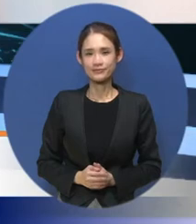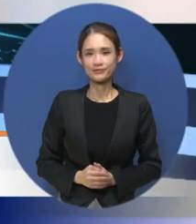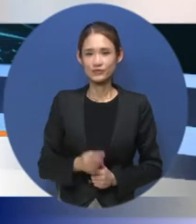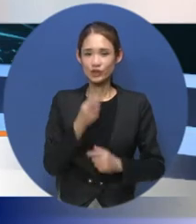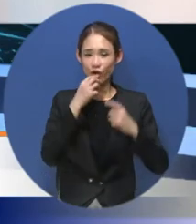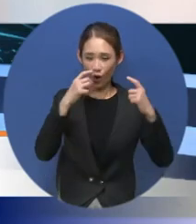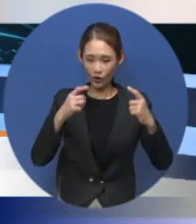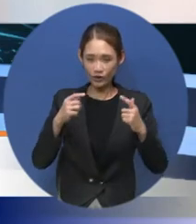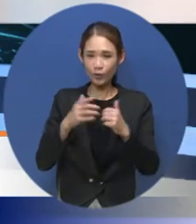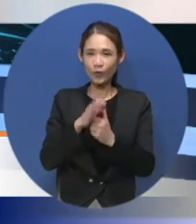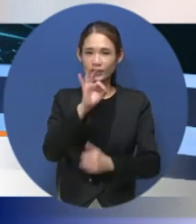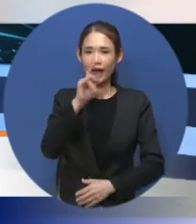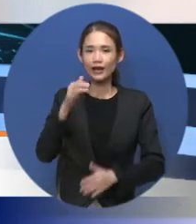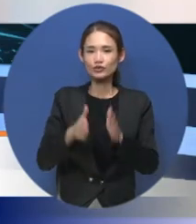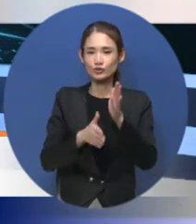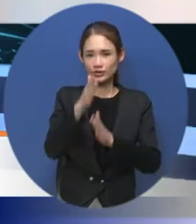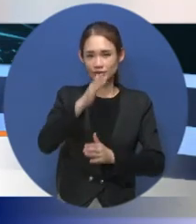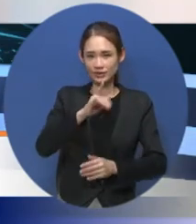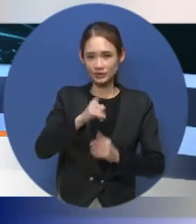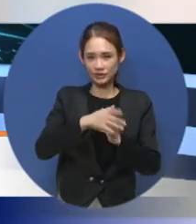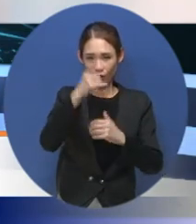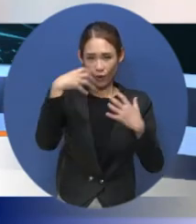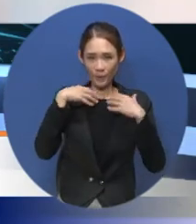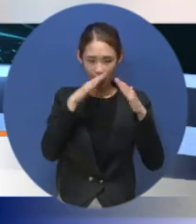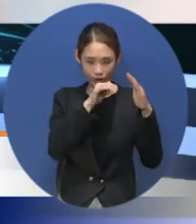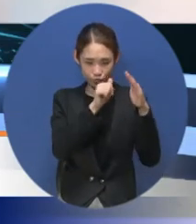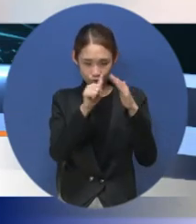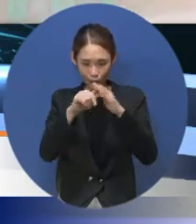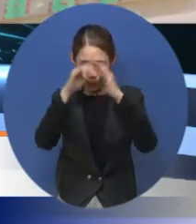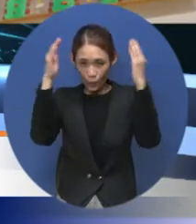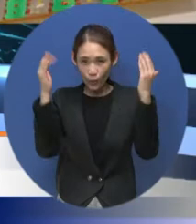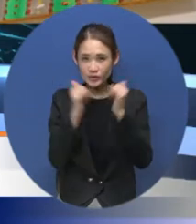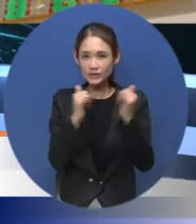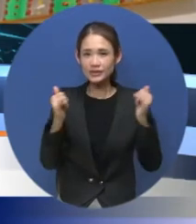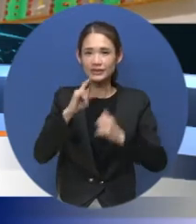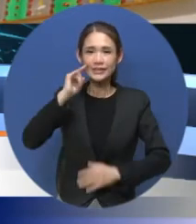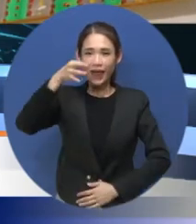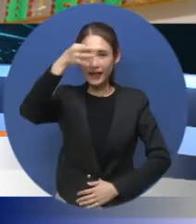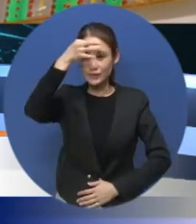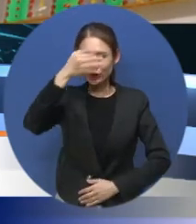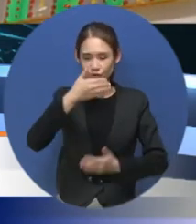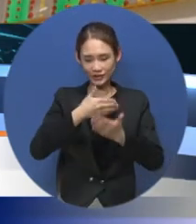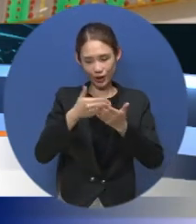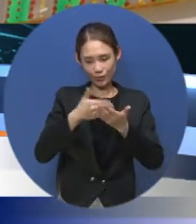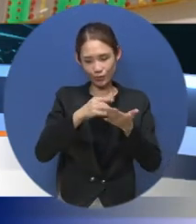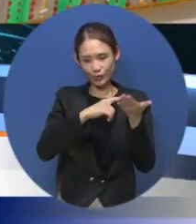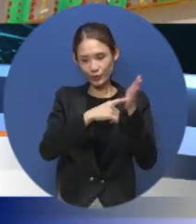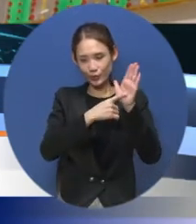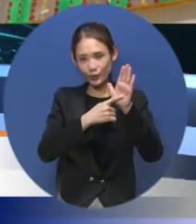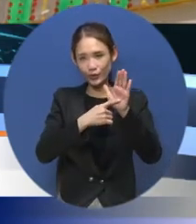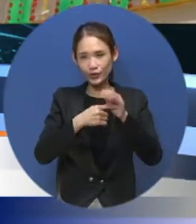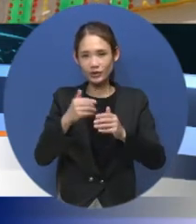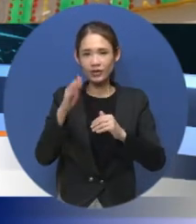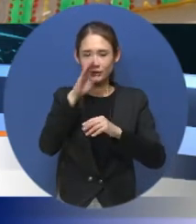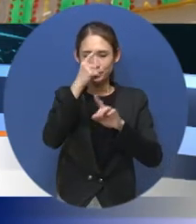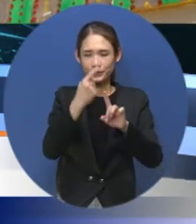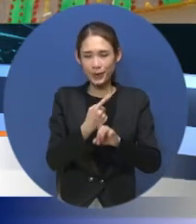경기도 양주시가 청사를 방문하는 모든 이들에게 예술 작품을 통해 잠시나마 힐링하는 공간을